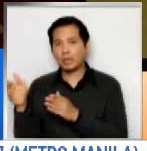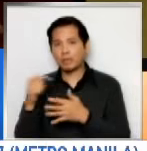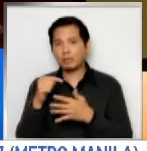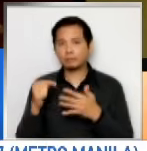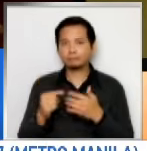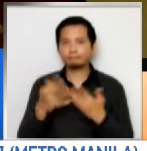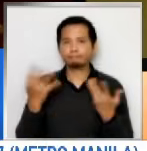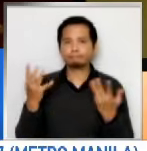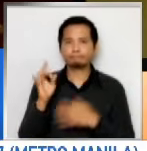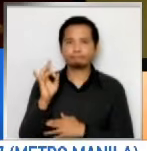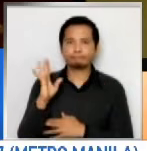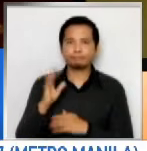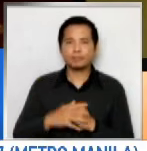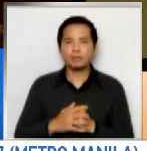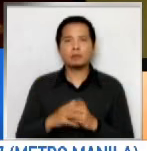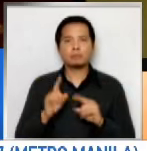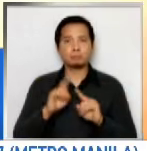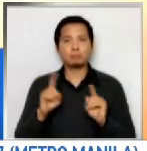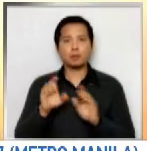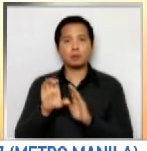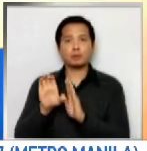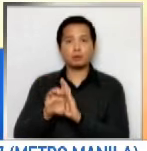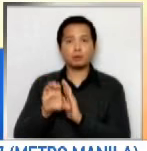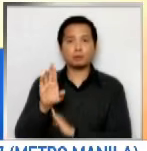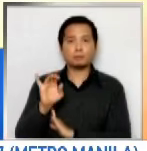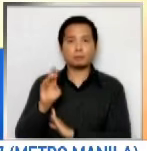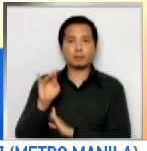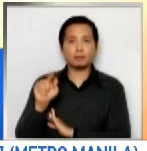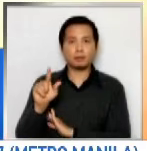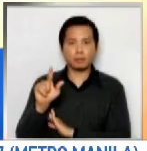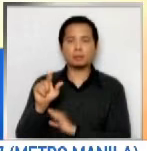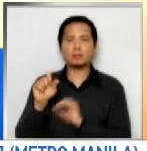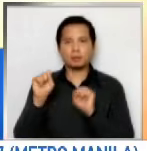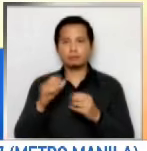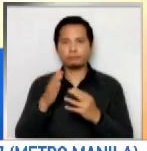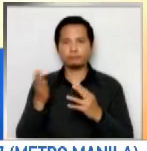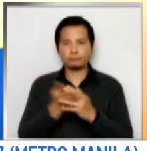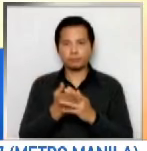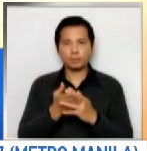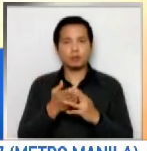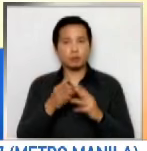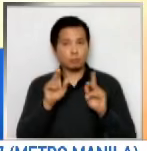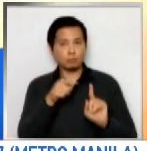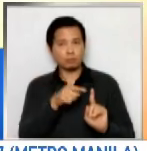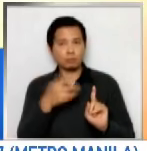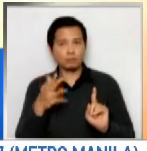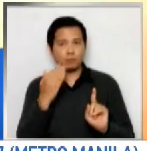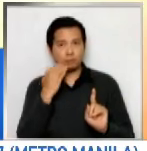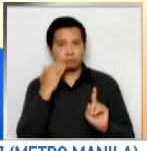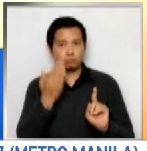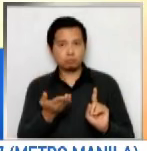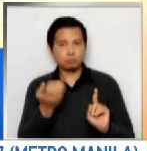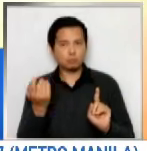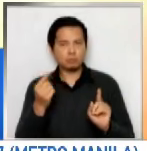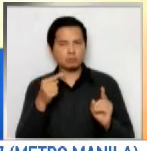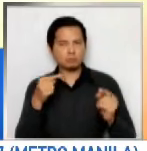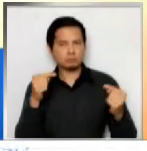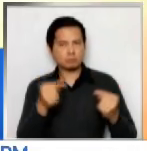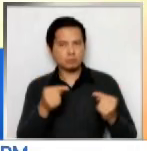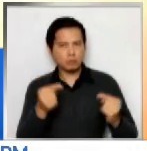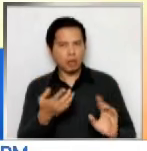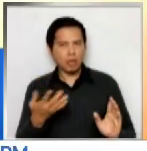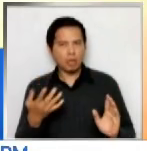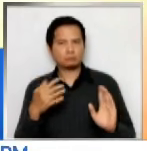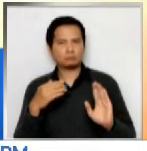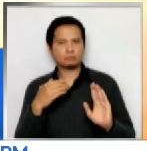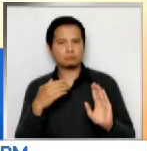magkaroon ng kasong kriminal kung yung pagkamatay o yung nasaktan ng isang tao dahil sa mga physical na parusa. And if you can show